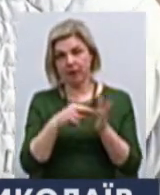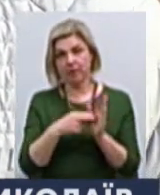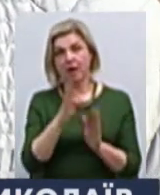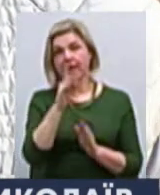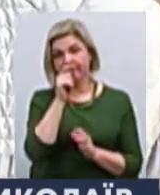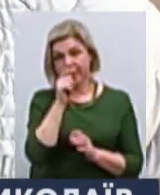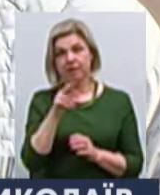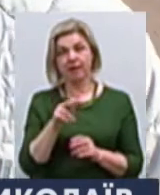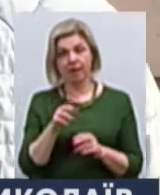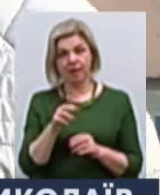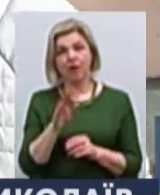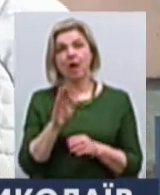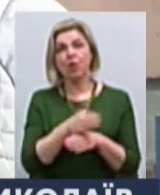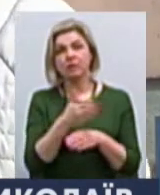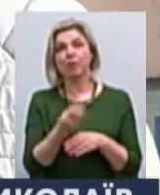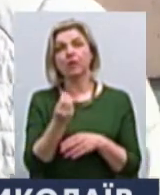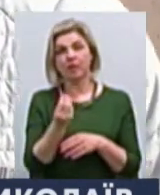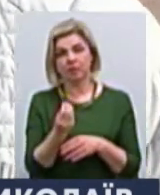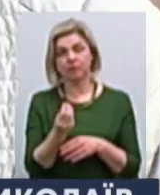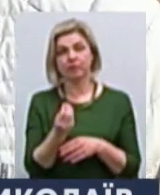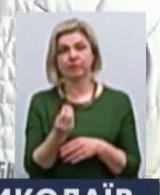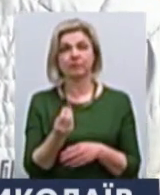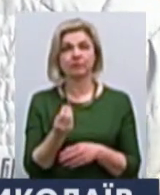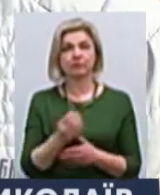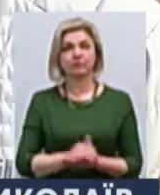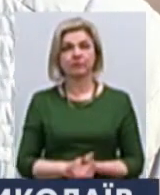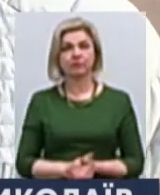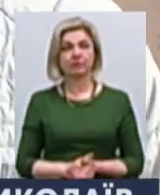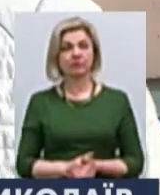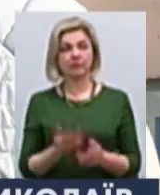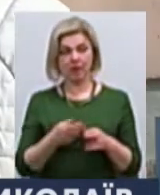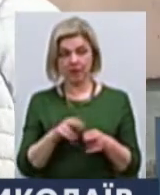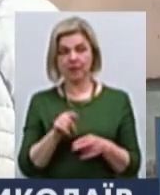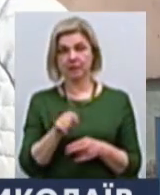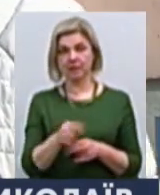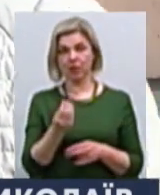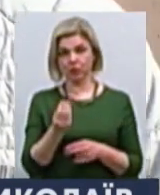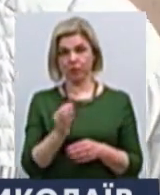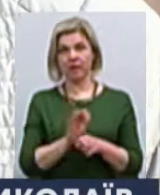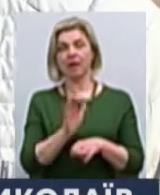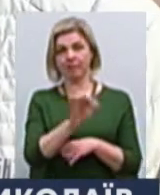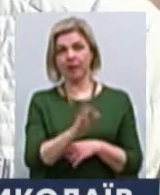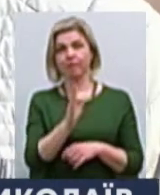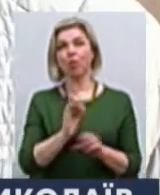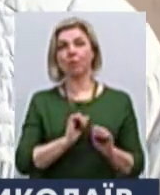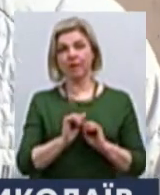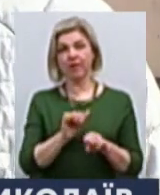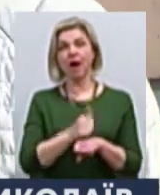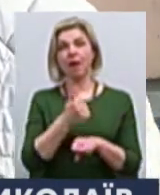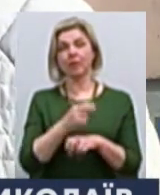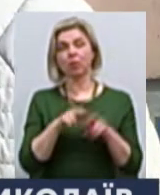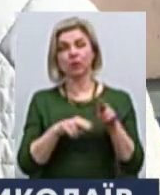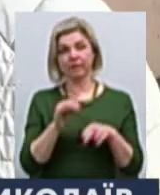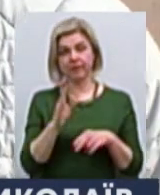місяці, перерозподіл грошових коштів, ці грошові кошти направляться в управління капітального